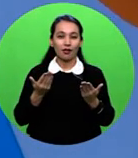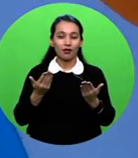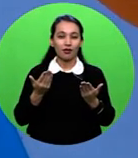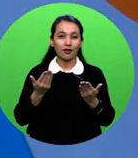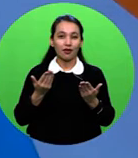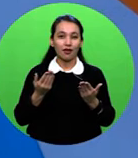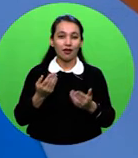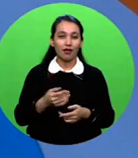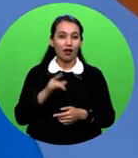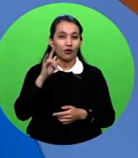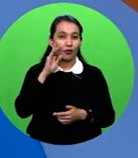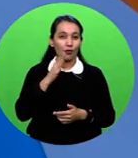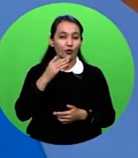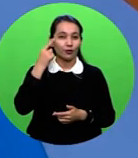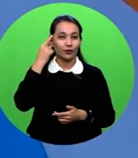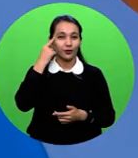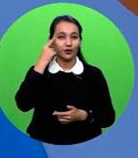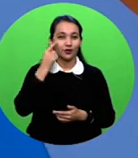qanday kamchilik topdingiz?